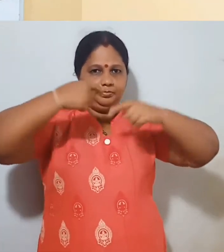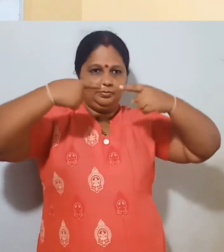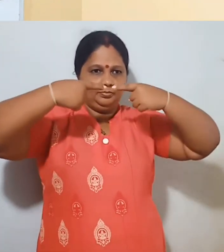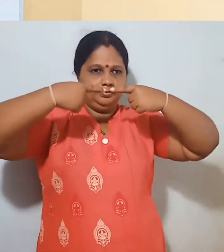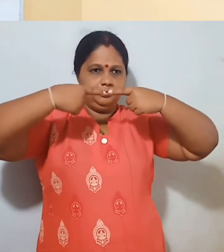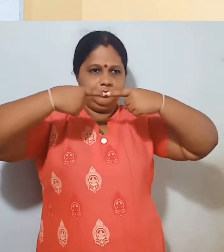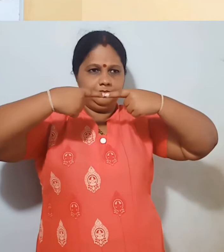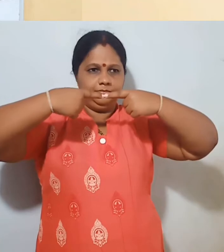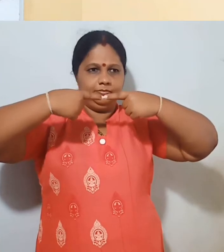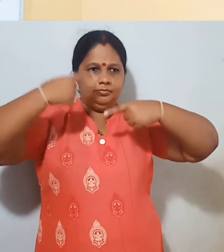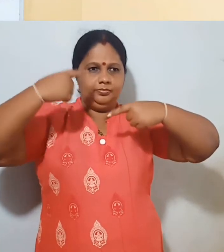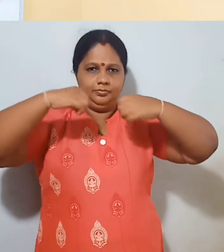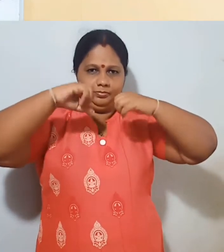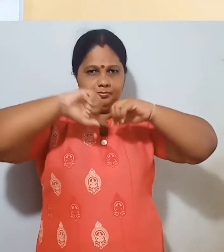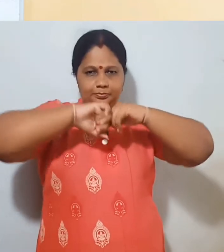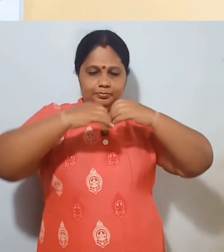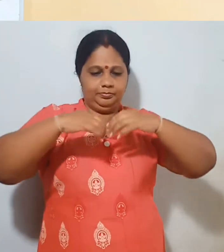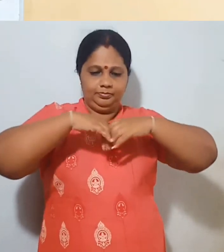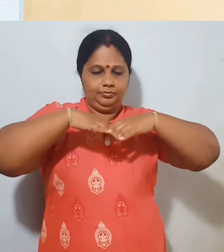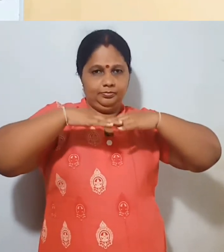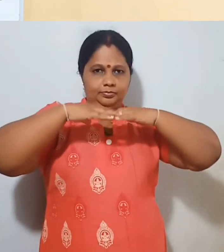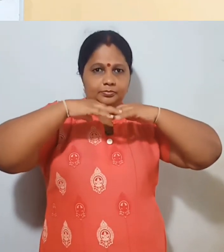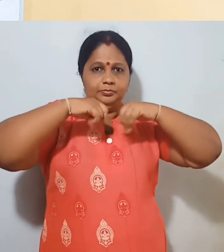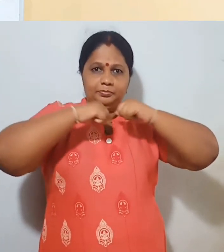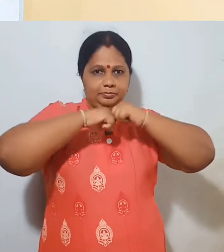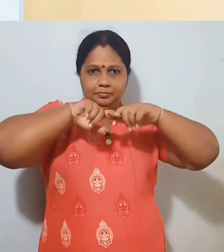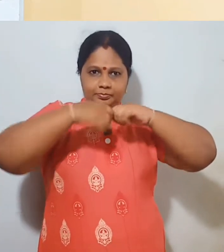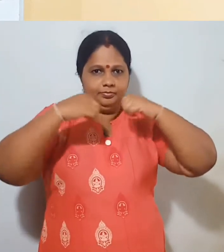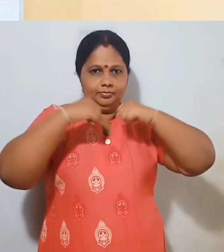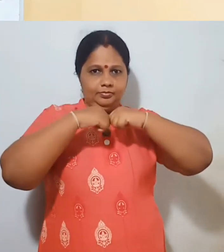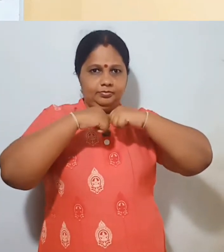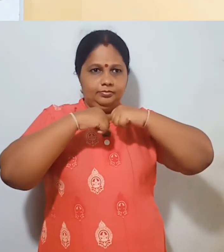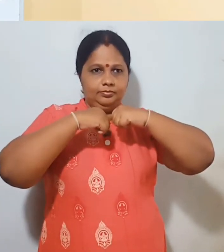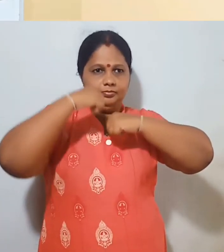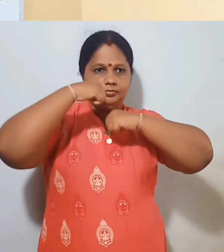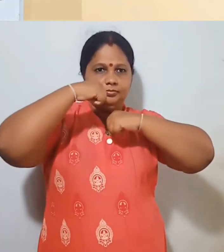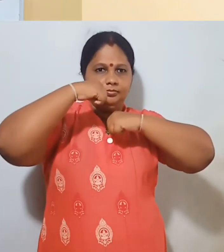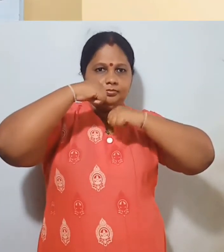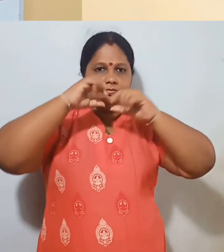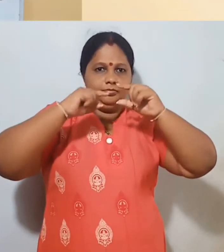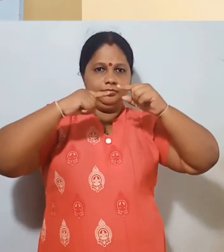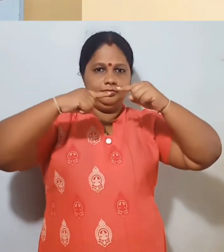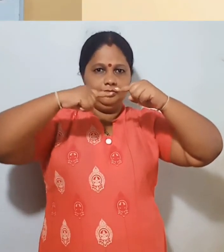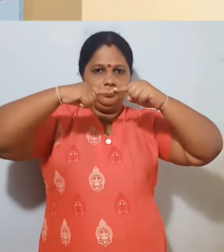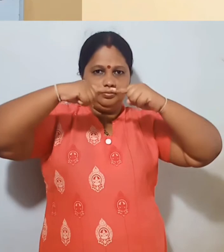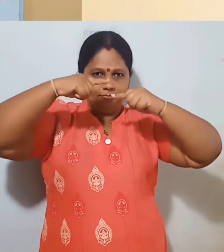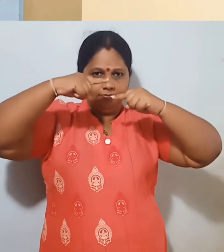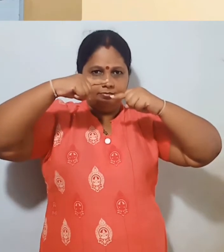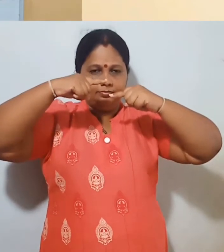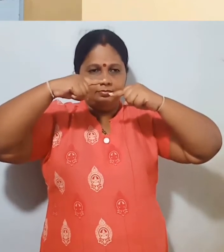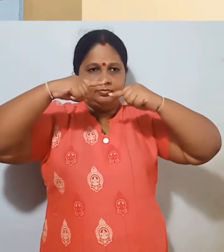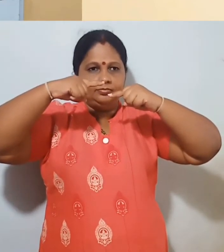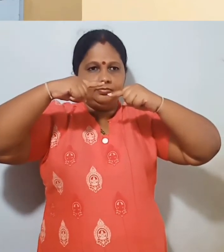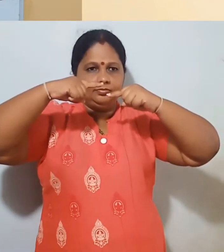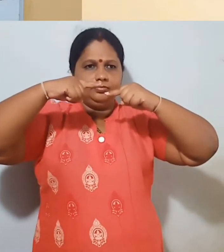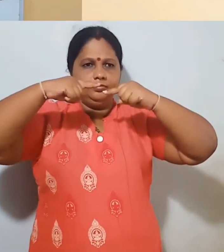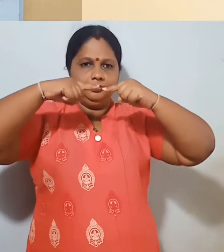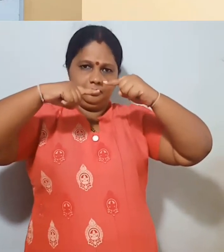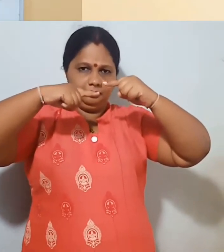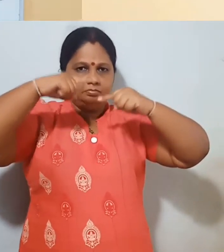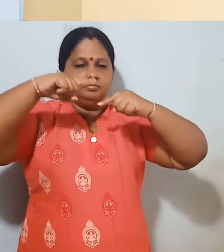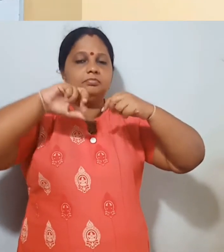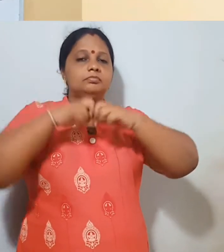இப்படி உடைஞ்சிருக்கிற துண்டு இப்படி அசைஞ்சு ஆட்டுப்படக்குள்ள அசைஞ்சு இந்த மாதிரி வந்துதாக இருந்தால் இது ஒரு பெரிய